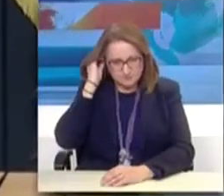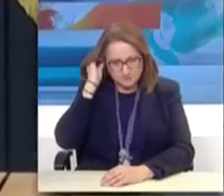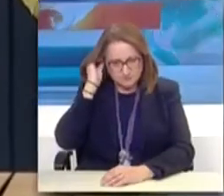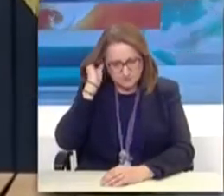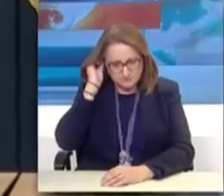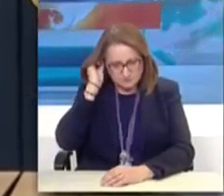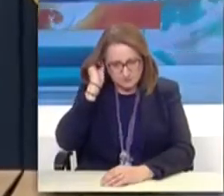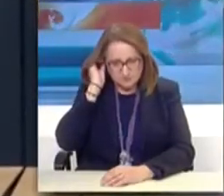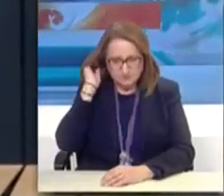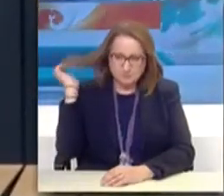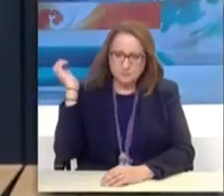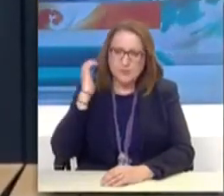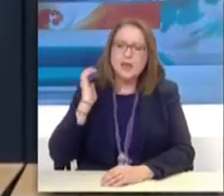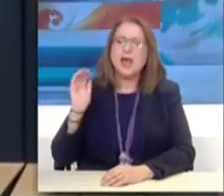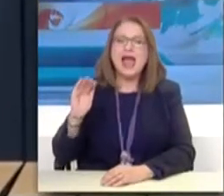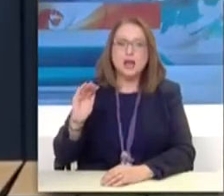Ο κ. Κεφαλογιάννης.